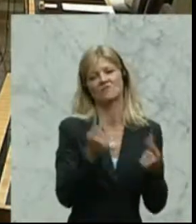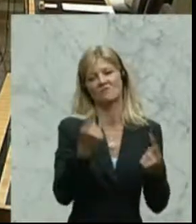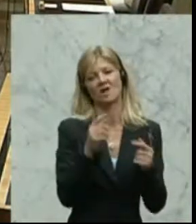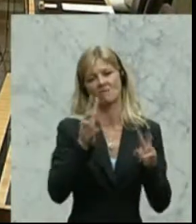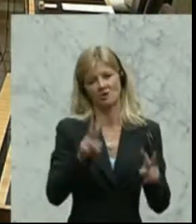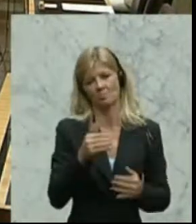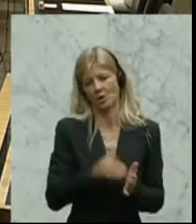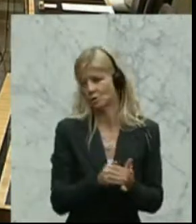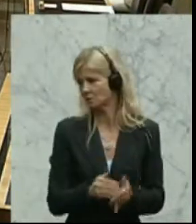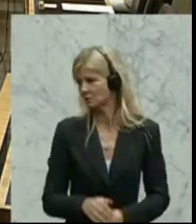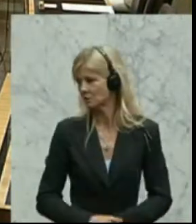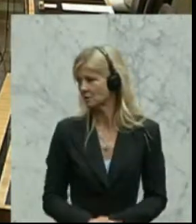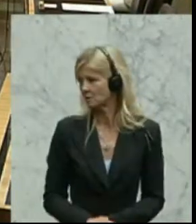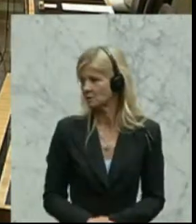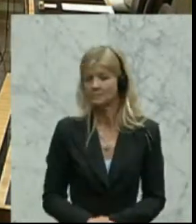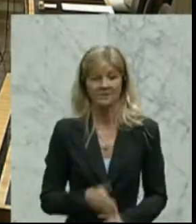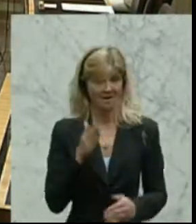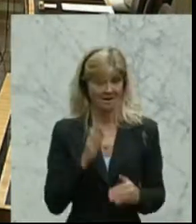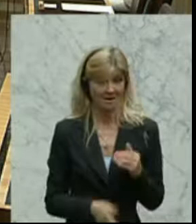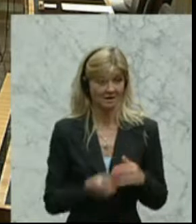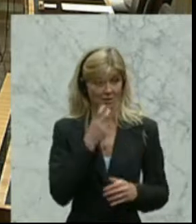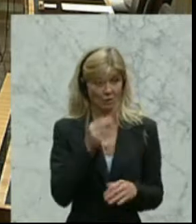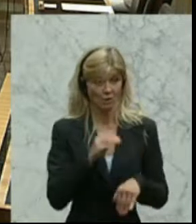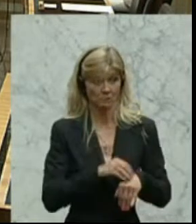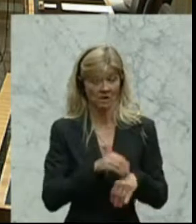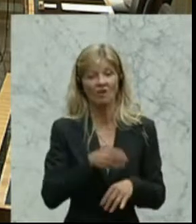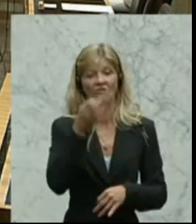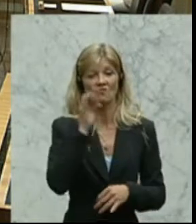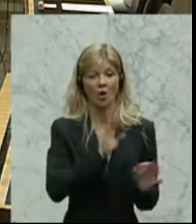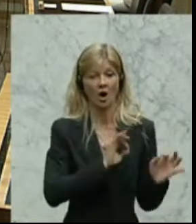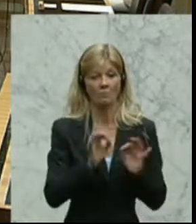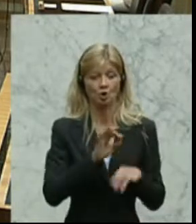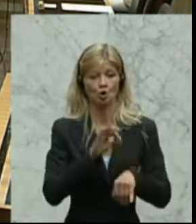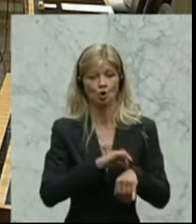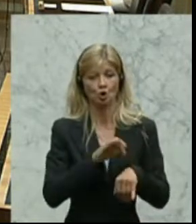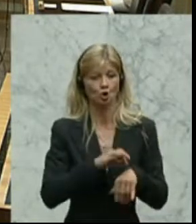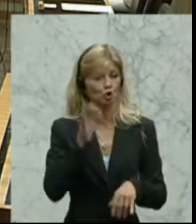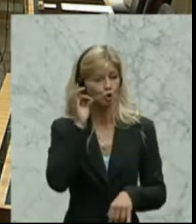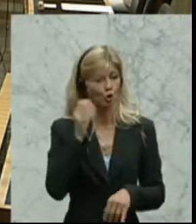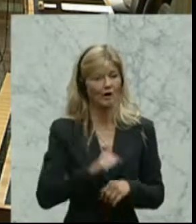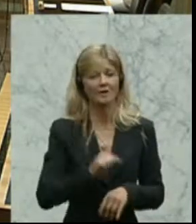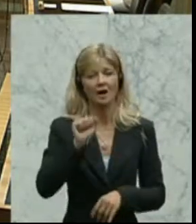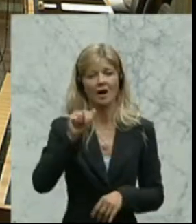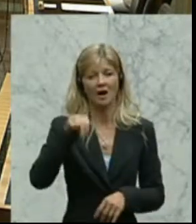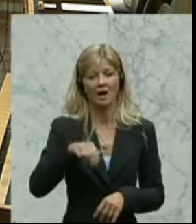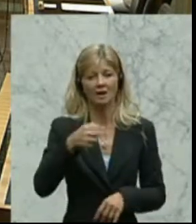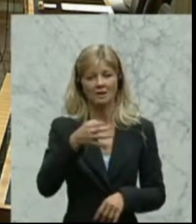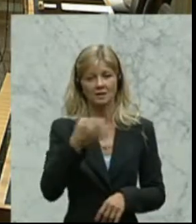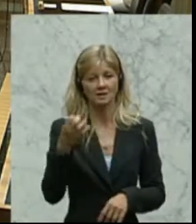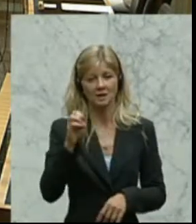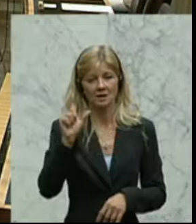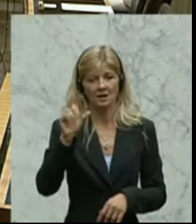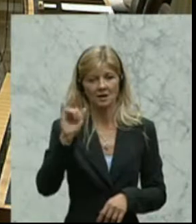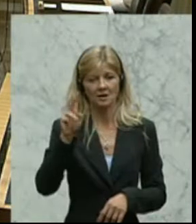Vorläufig letzte Wortmeldung von der Frau Abgeordneten Dr. Angelika Mlinar.